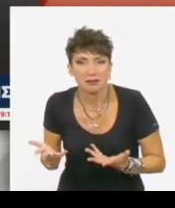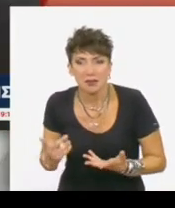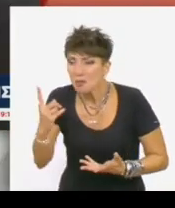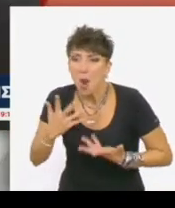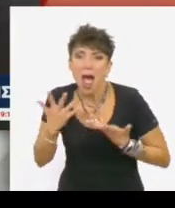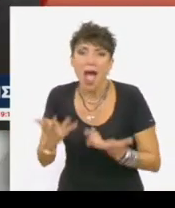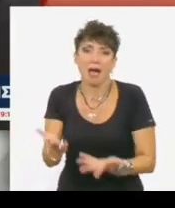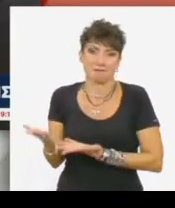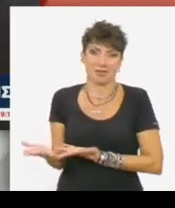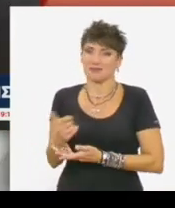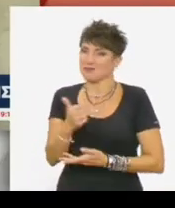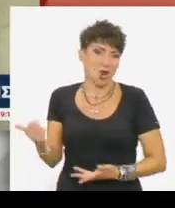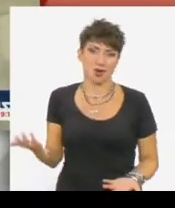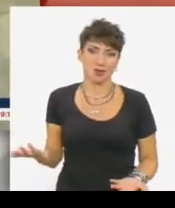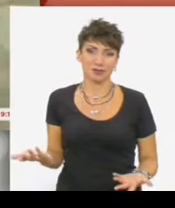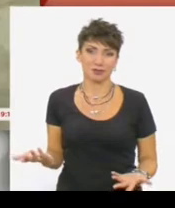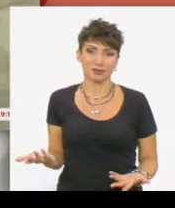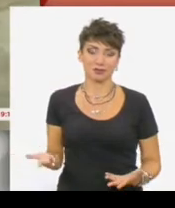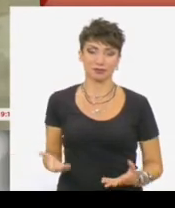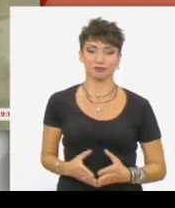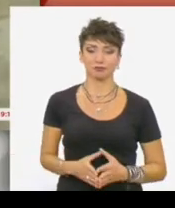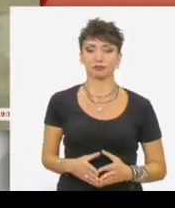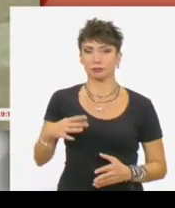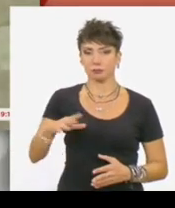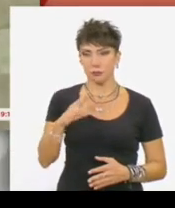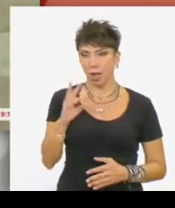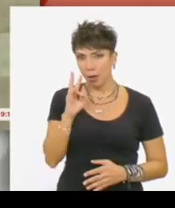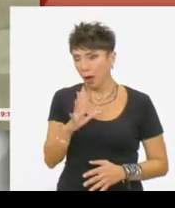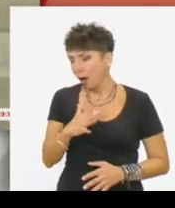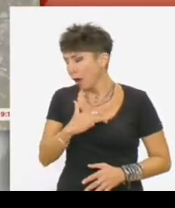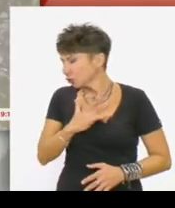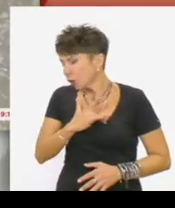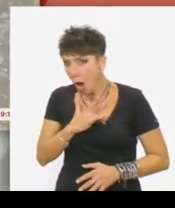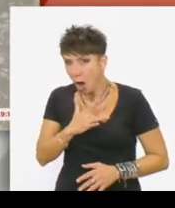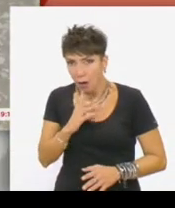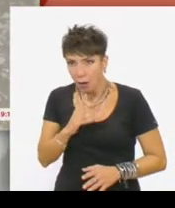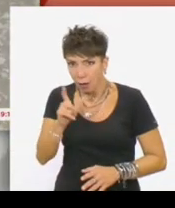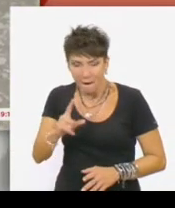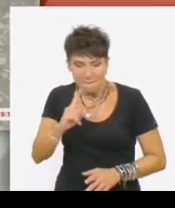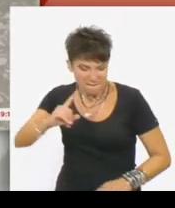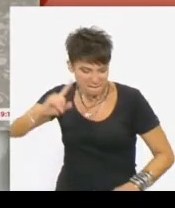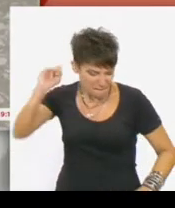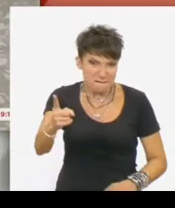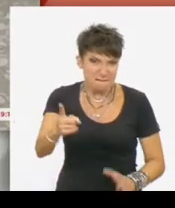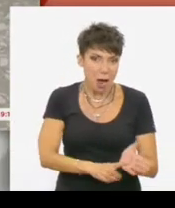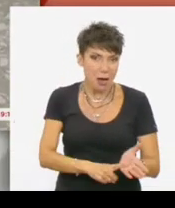αγάπη δίνουν, δεν δίνουν τίποτα άλλο. Οι κάτοικοι της περιοχής είναι σοκαρισμένοι από την αγριότητα του δράστη και ζητούν την παραδειγματική τιμωρία του.